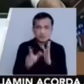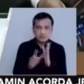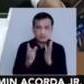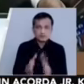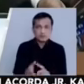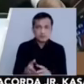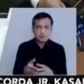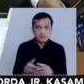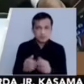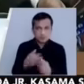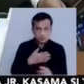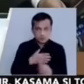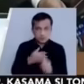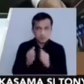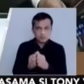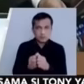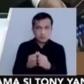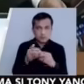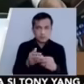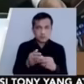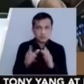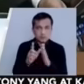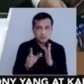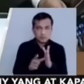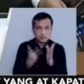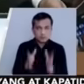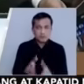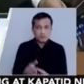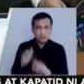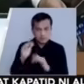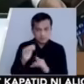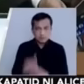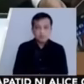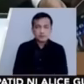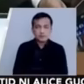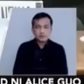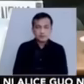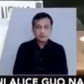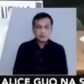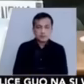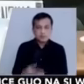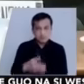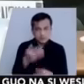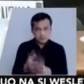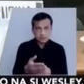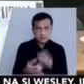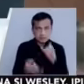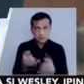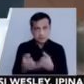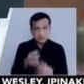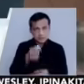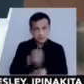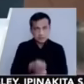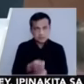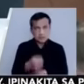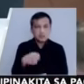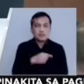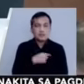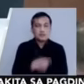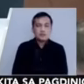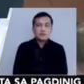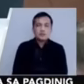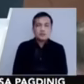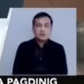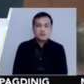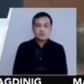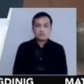po Lead council ko po sana so sa next and possibly last hearing na lang natin kaya kinumbinsi siya